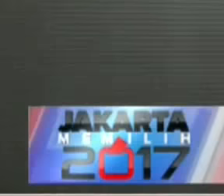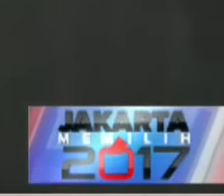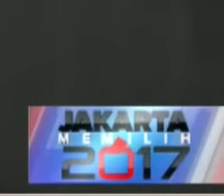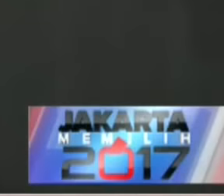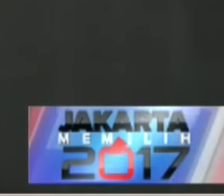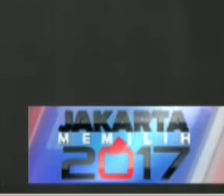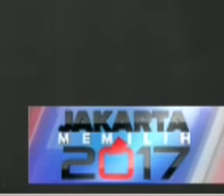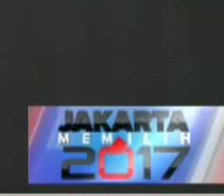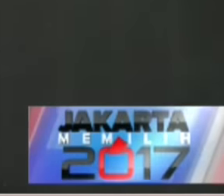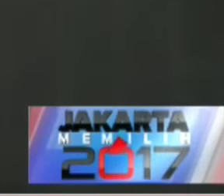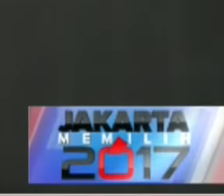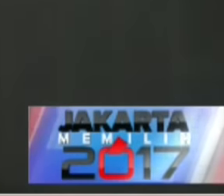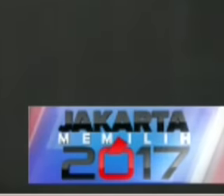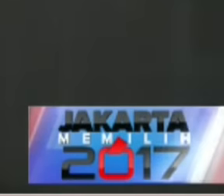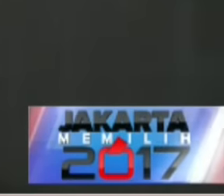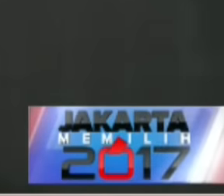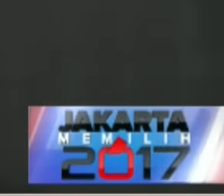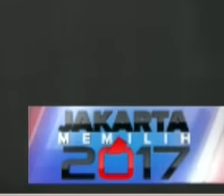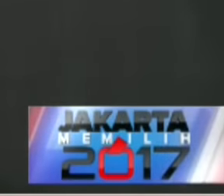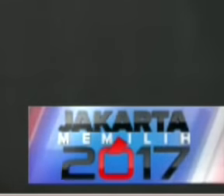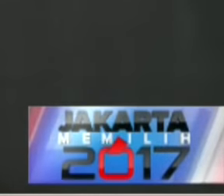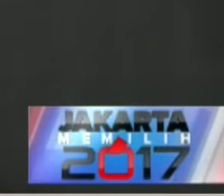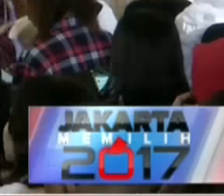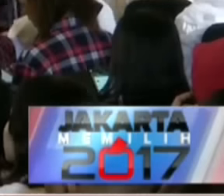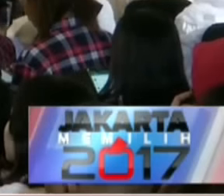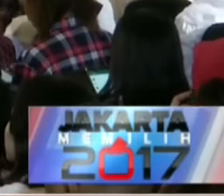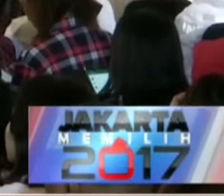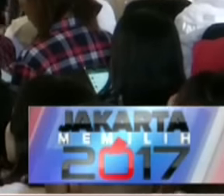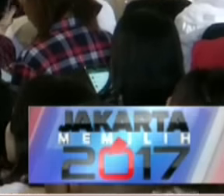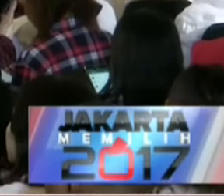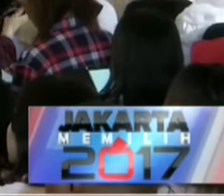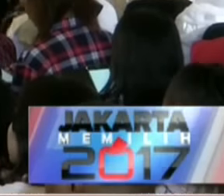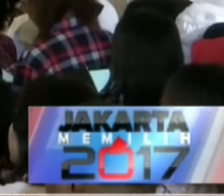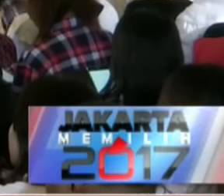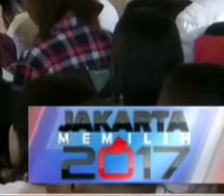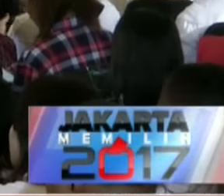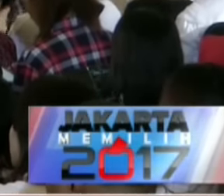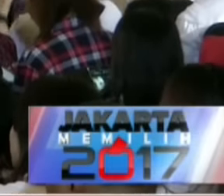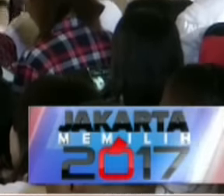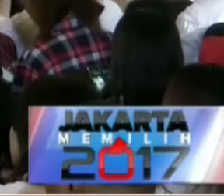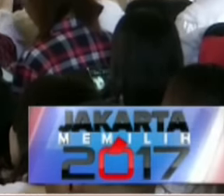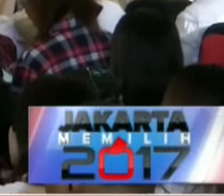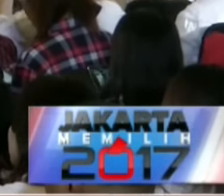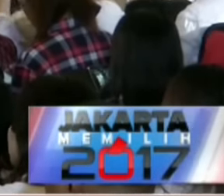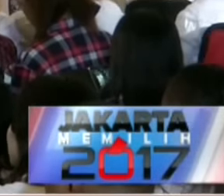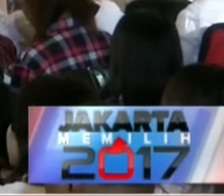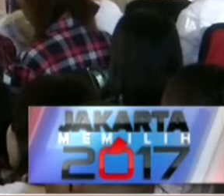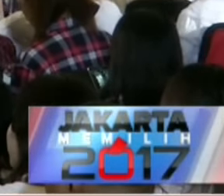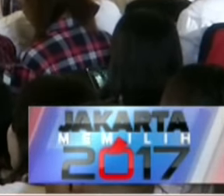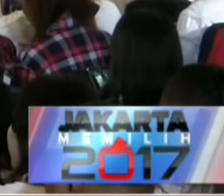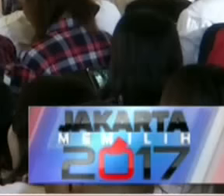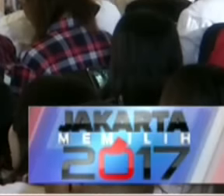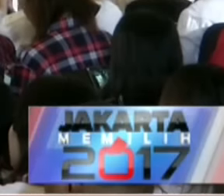ini 30 detik ya. Kita mulai dari ada Pak Deden, ya, Pak Deden Bagaskara, okay. Pendukung dari